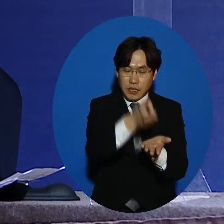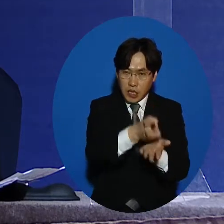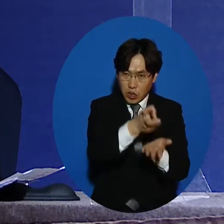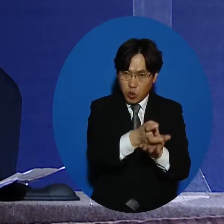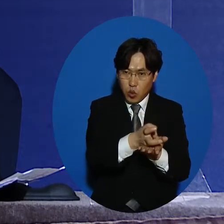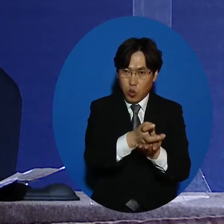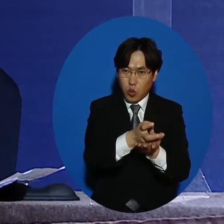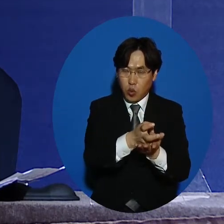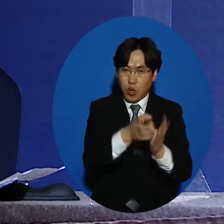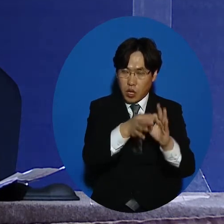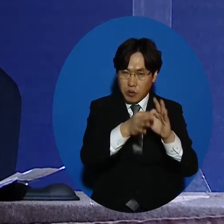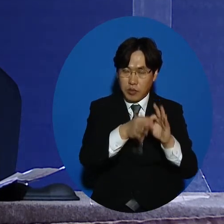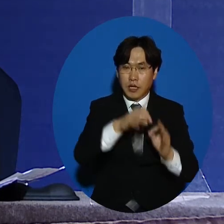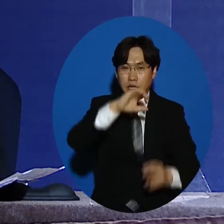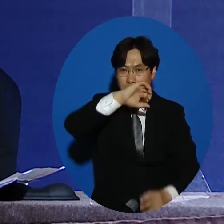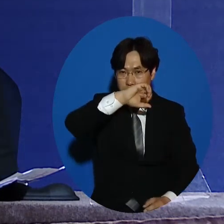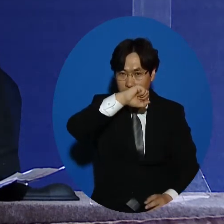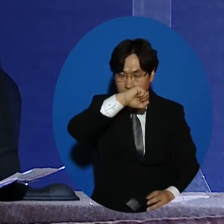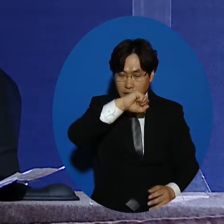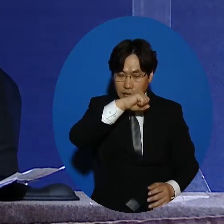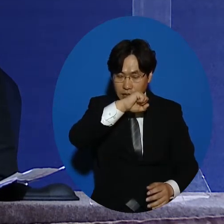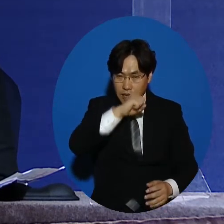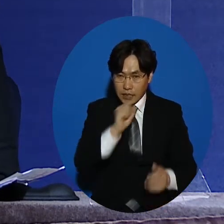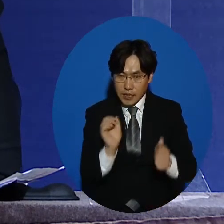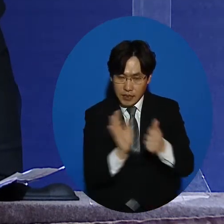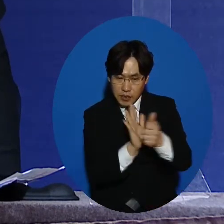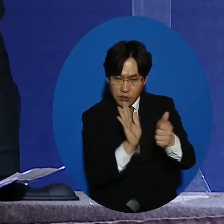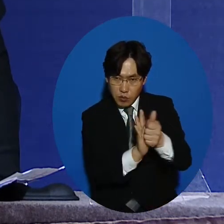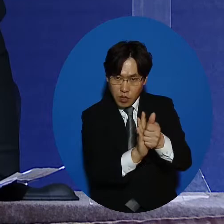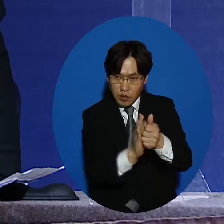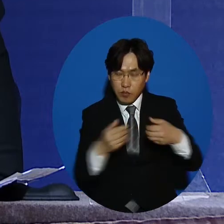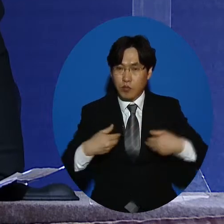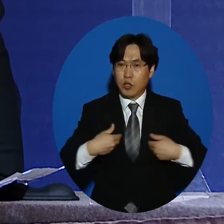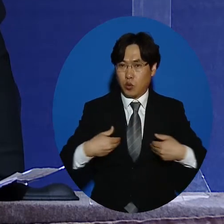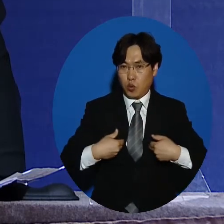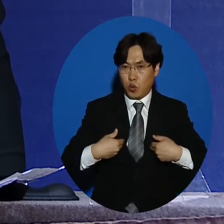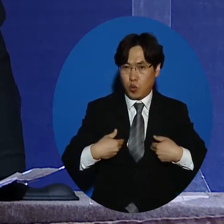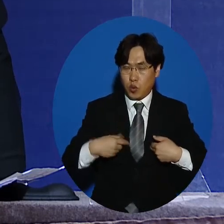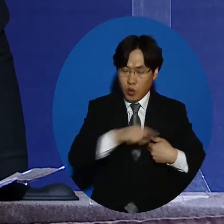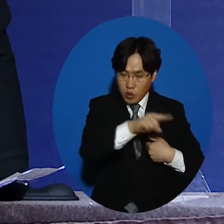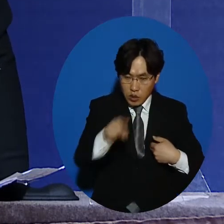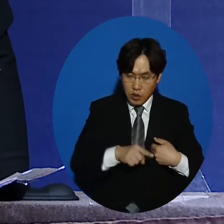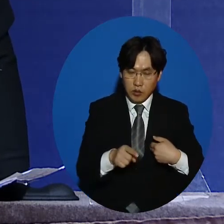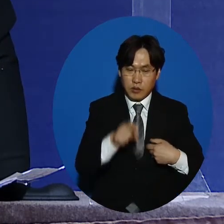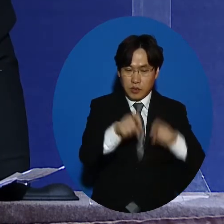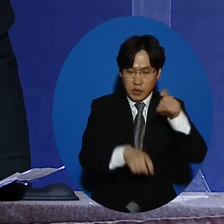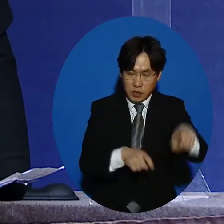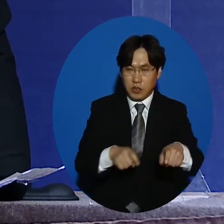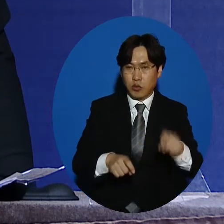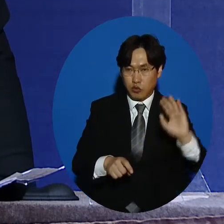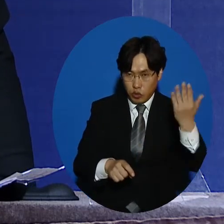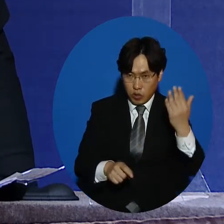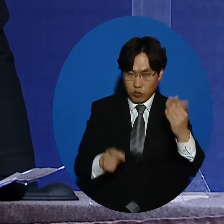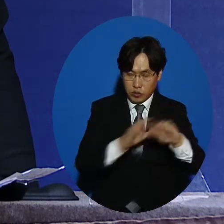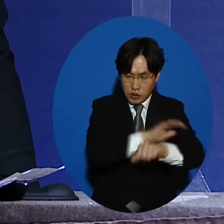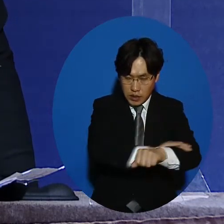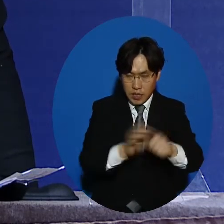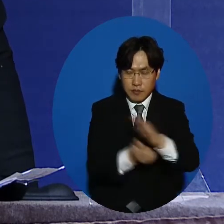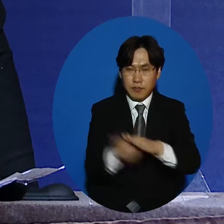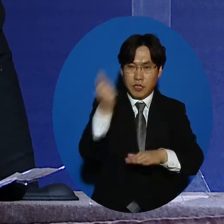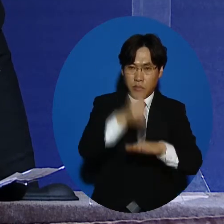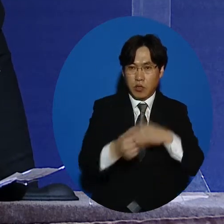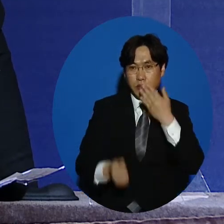제도나 제도를 뒷받침할 만한 예산 그것이 따라줘야 되고 또 별도의 어떤